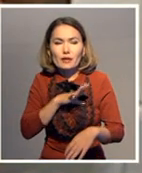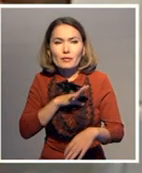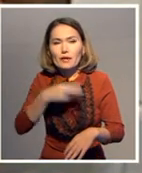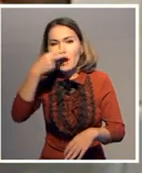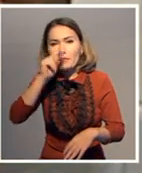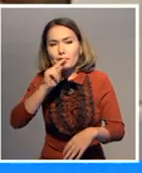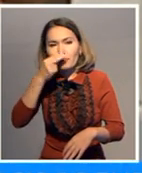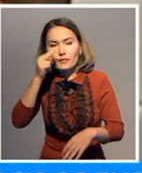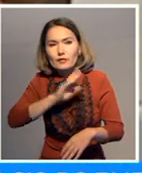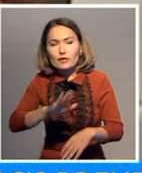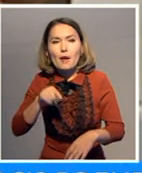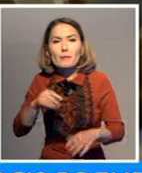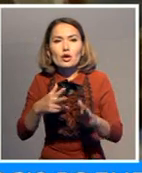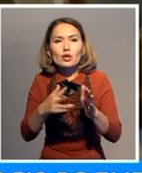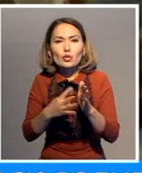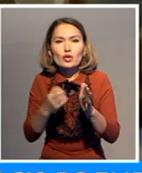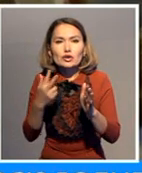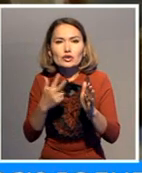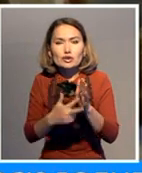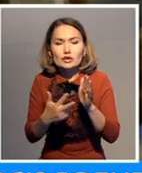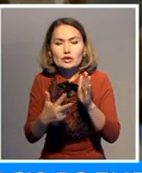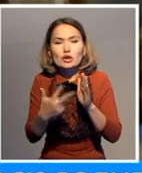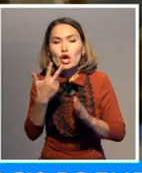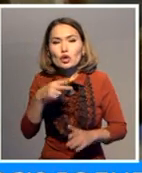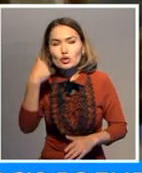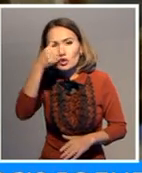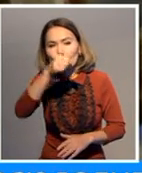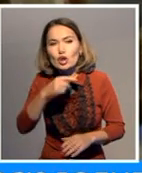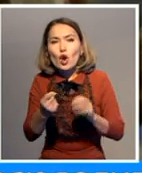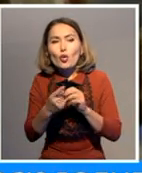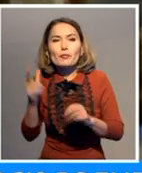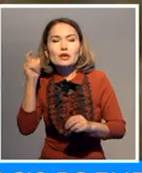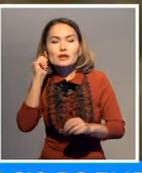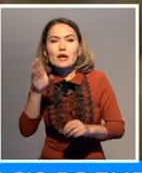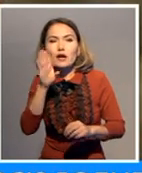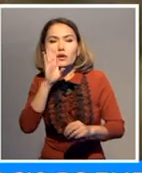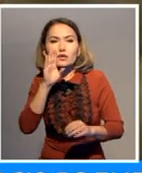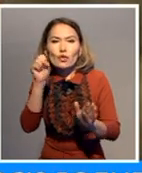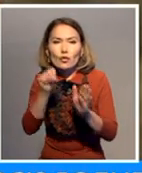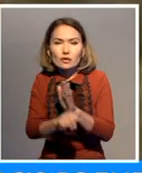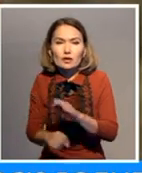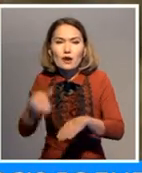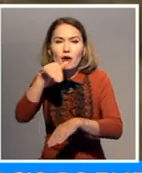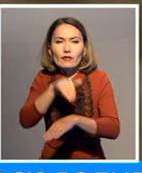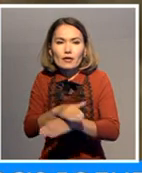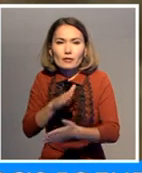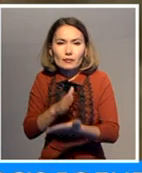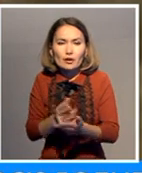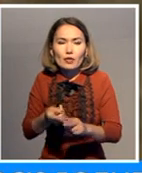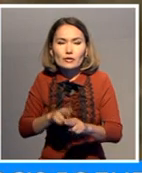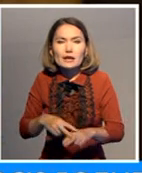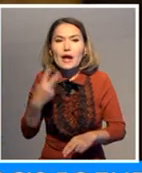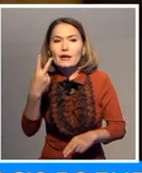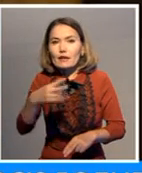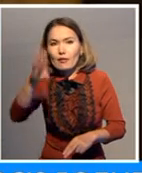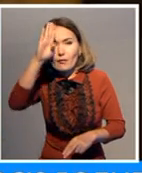Макколиум 1983 жылы 11 жасар қызды зорлап өлтір деп айыпталған болатын. Кейін белгілі болғандай, олар тергеуде көрсетілген